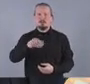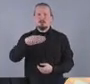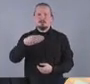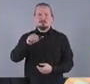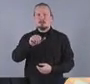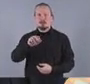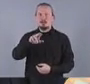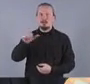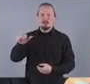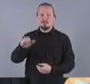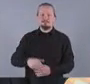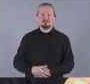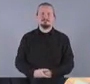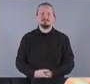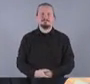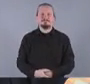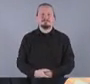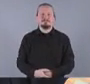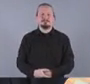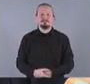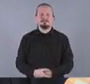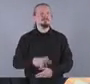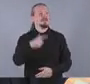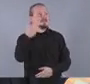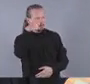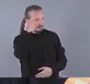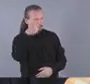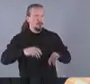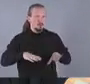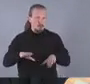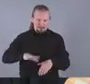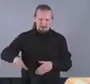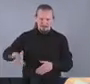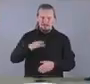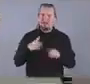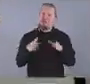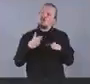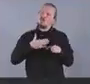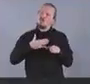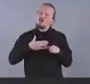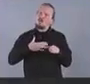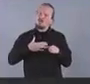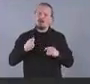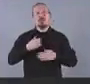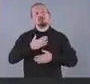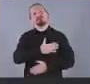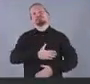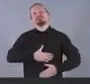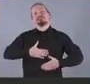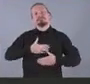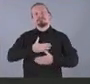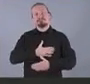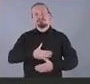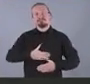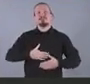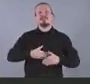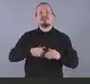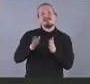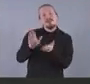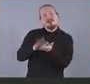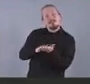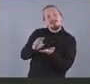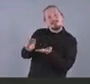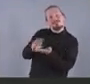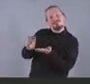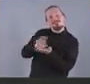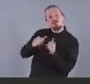Alors du coup, c'est bon. Monsieur le Président, chers collègues, notre groupe se félicite de l'adoption de la proposition de moduler les indemnités des élus